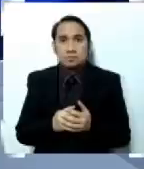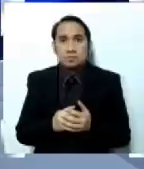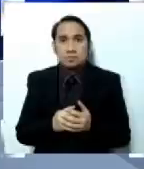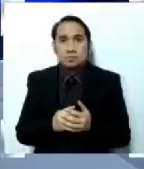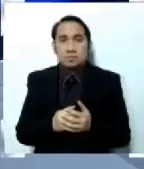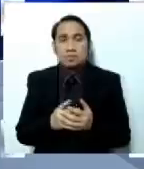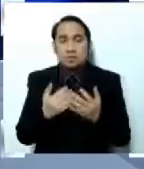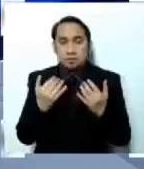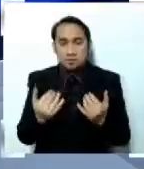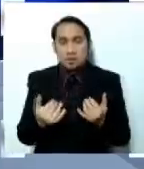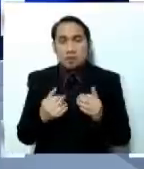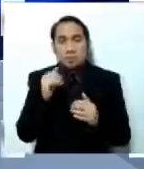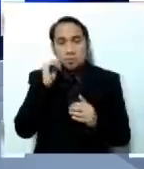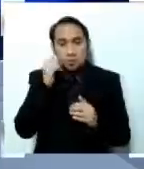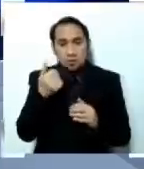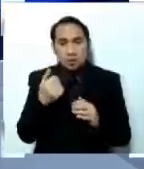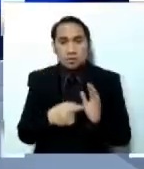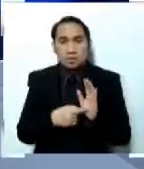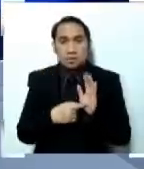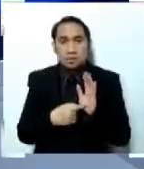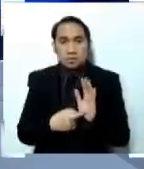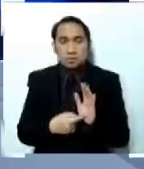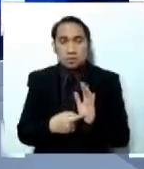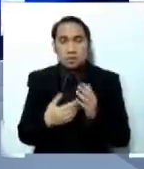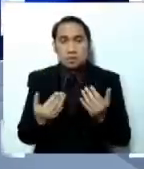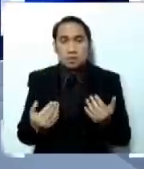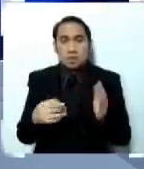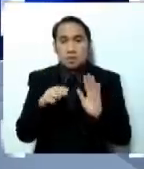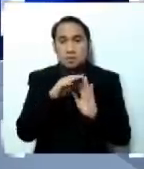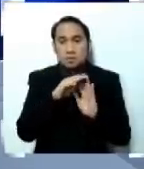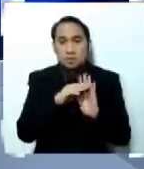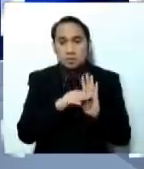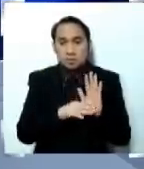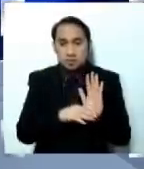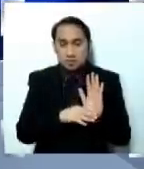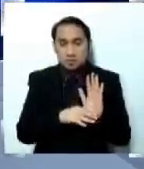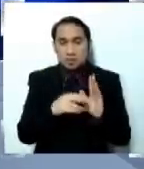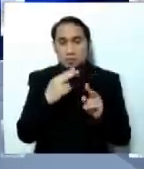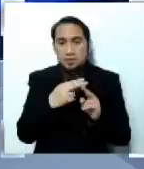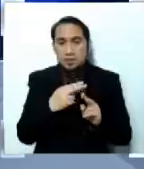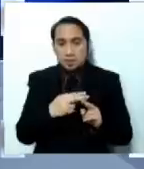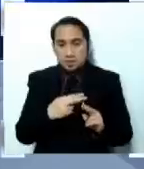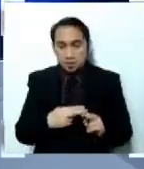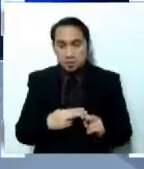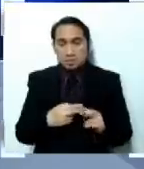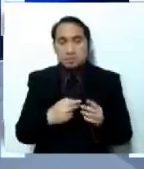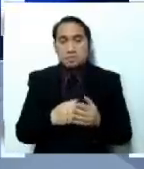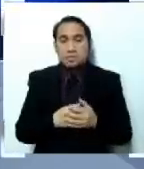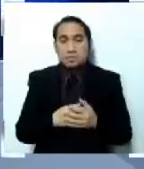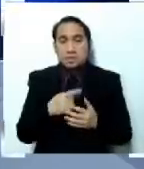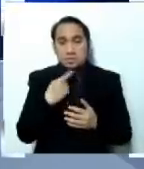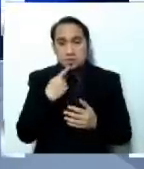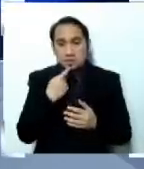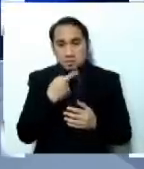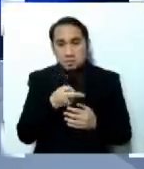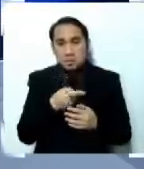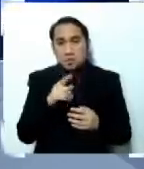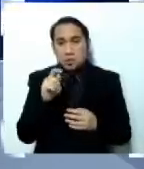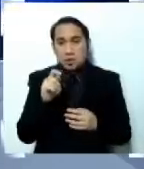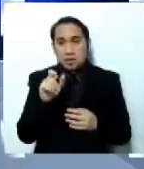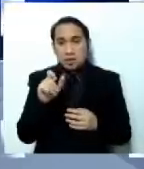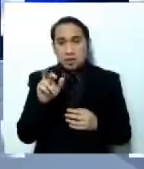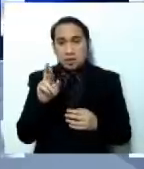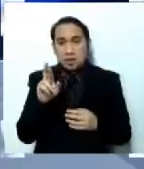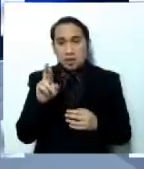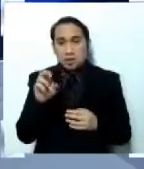Maglalabas daw bukas ang Anti-Terrorism Council ng listahan ng mga individual o grupong tinukoy nitong terorista. Binagit po yan ni National